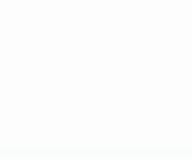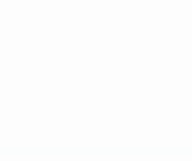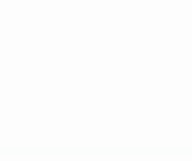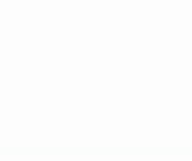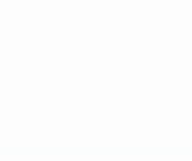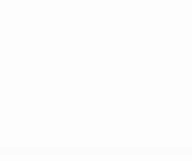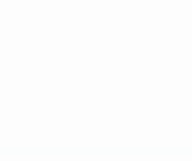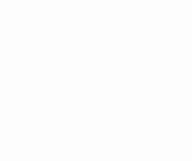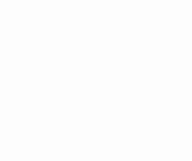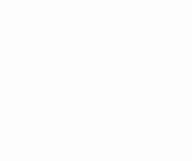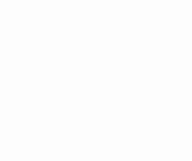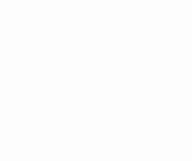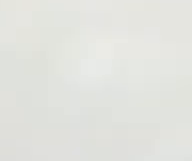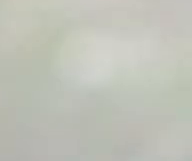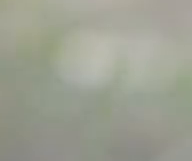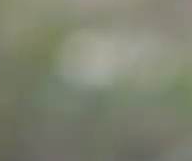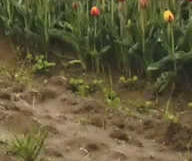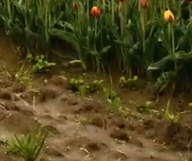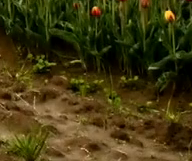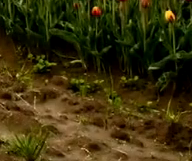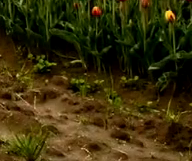TV KPM.